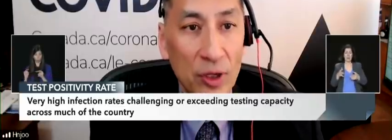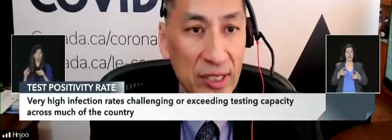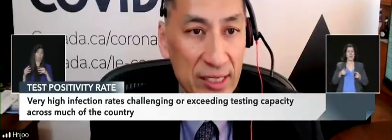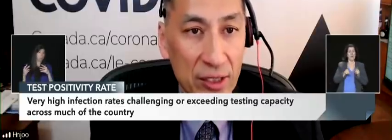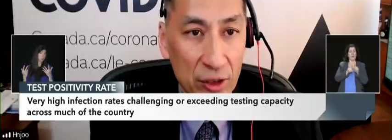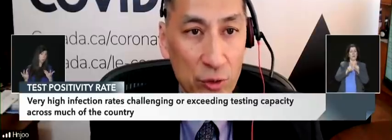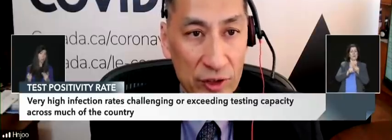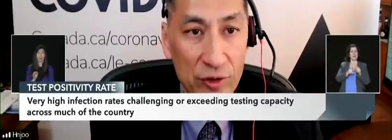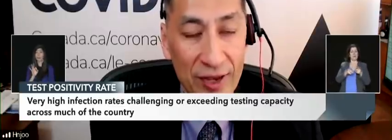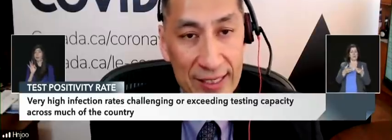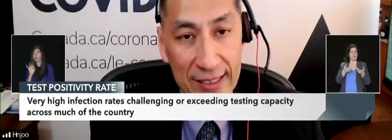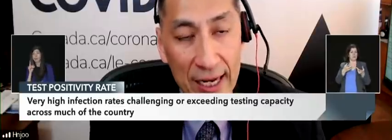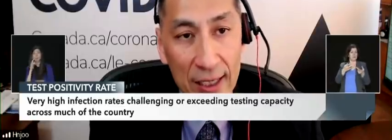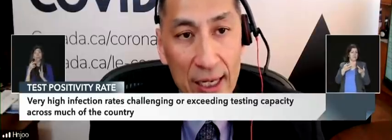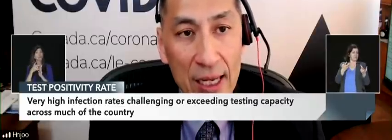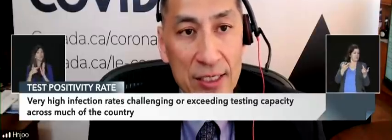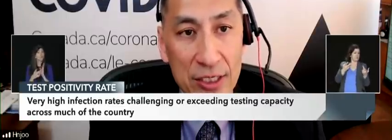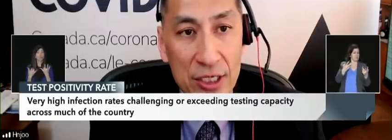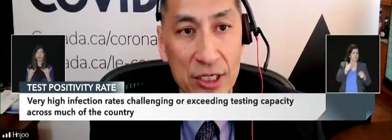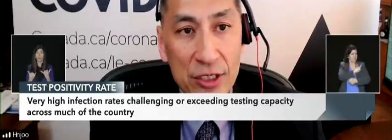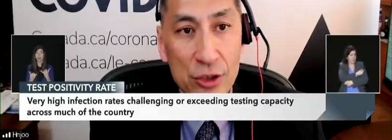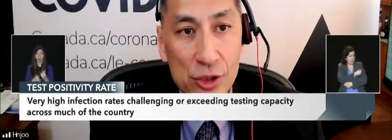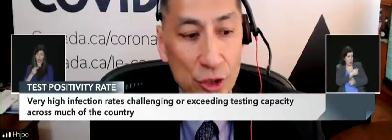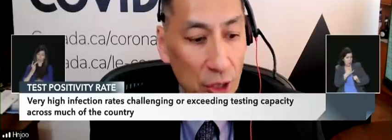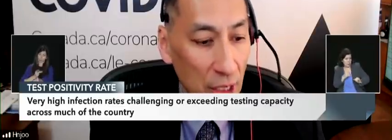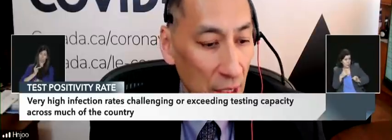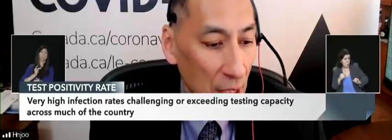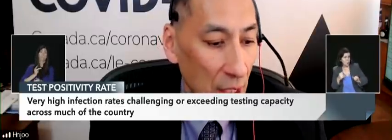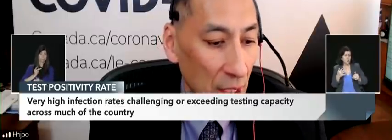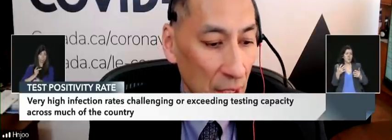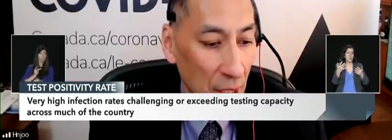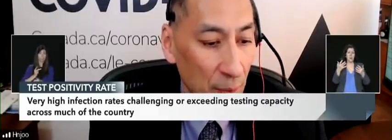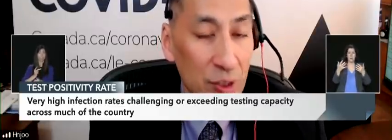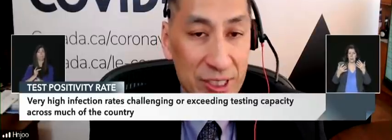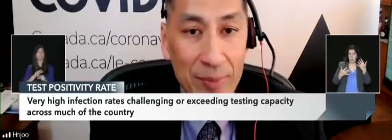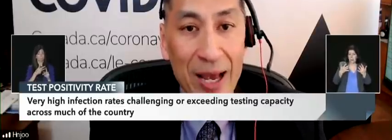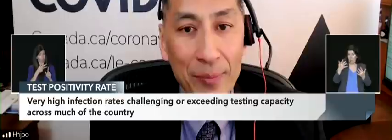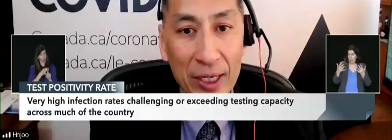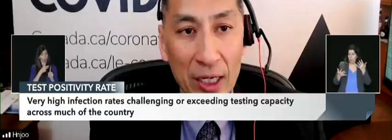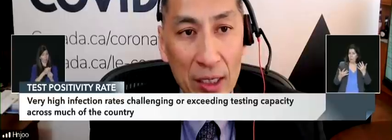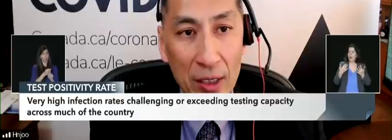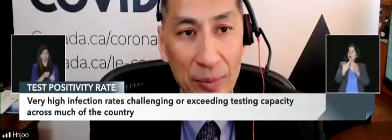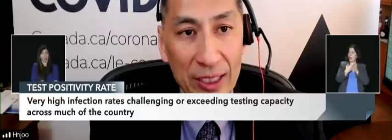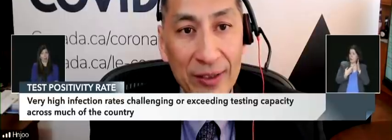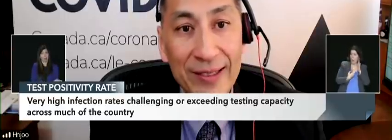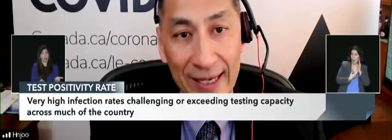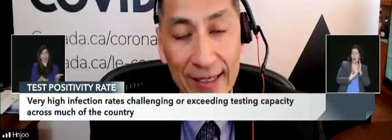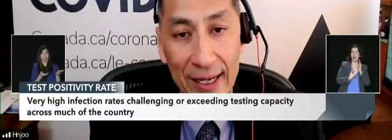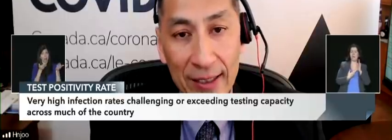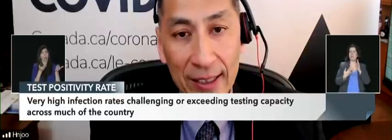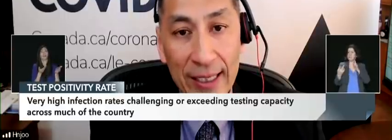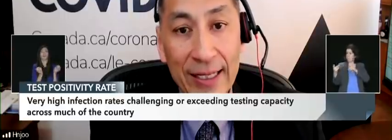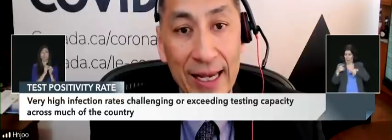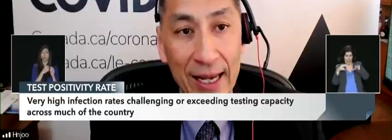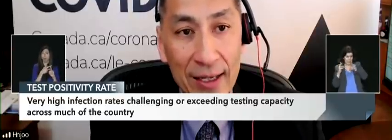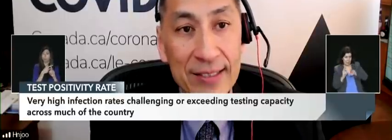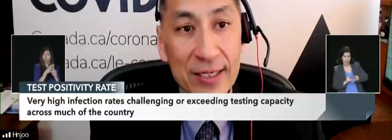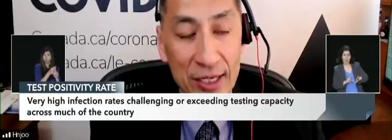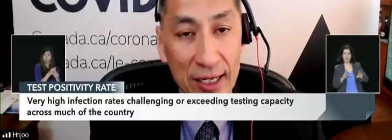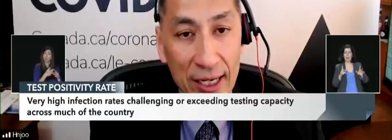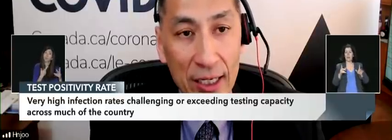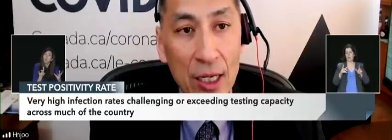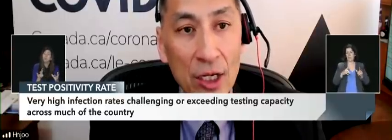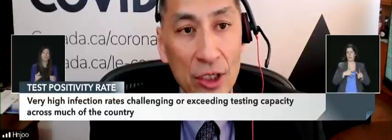bonne augmentation de couverture vaccinale, c'est toujours possible. Après, peut-être un déclin des